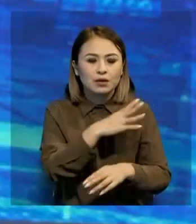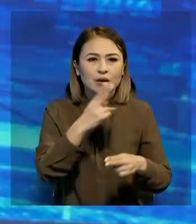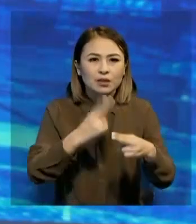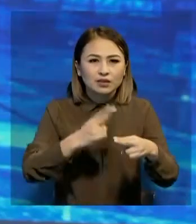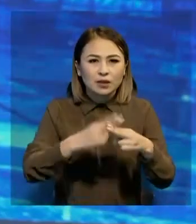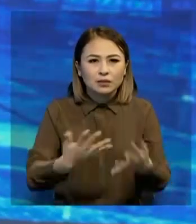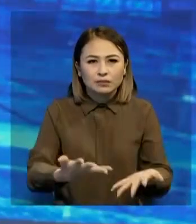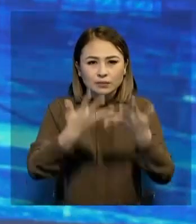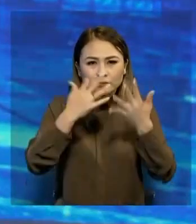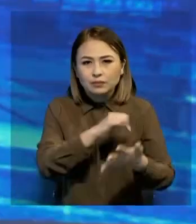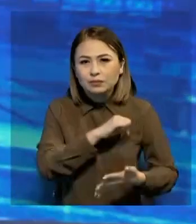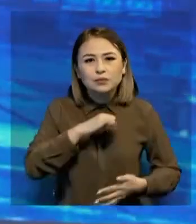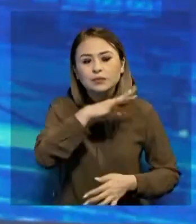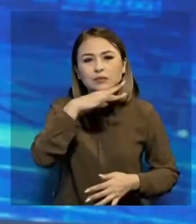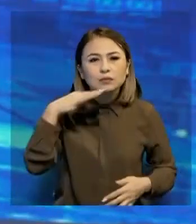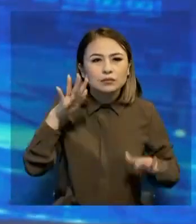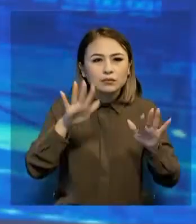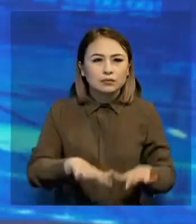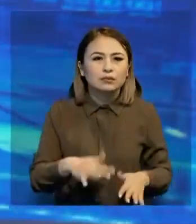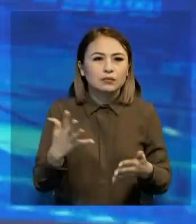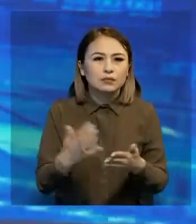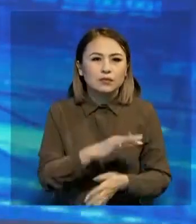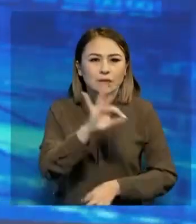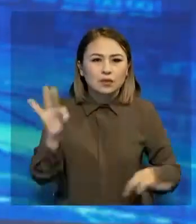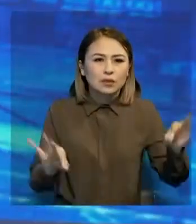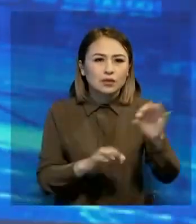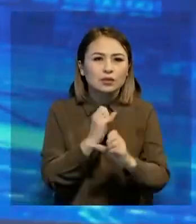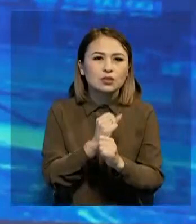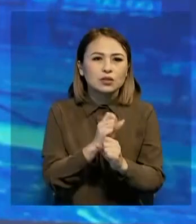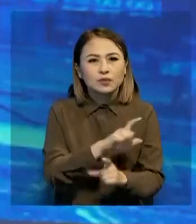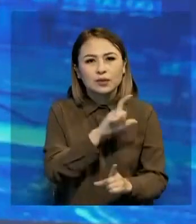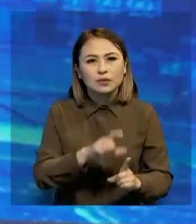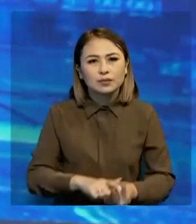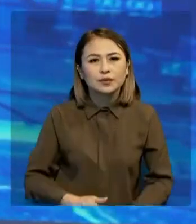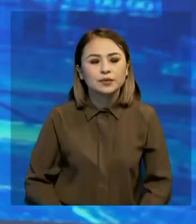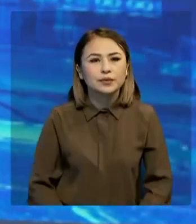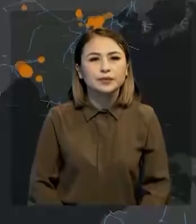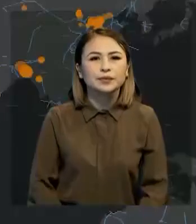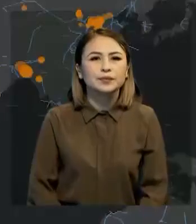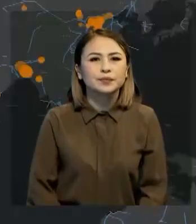метанды ауаға ең көп тарататын кеніштер картасында жасаған екен.